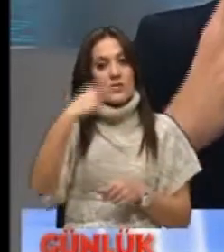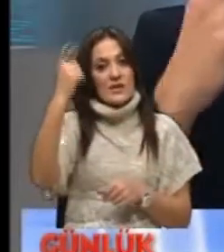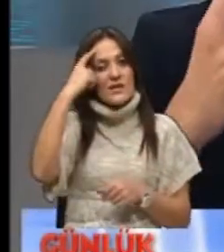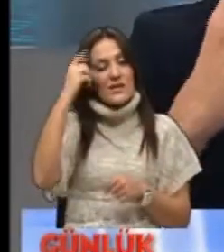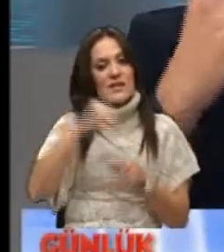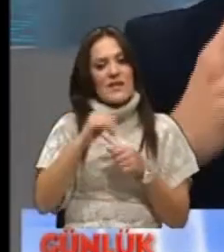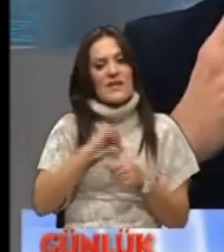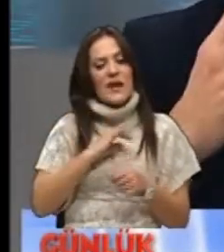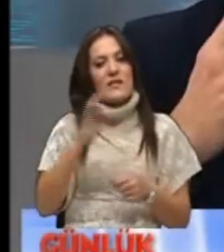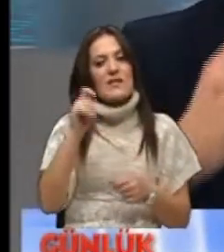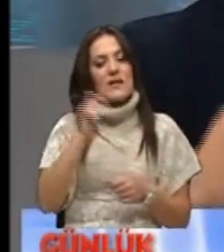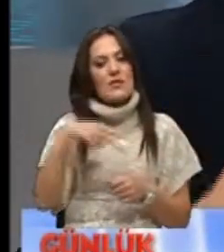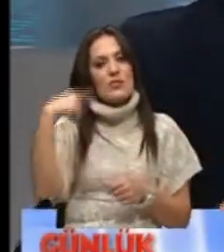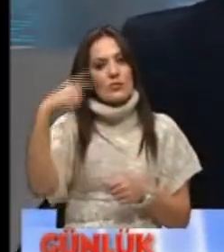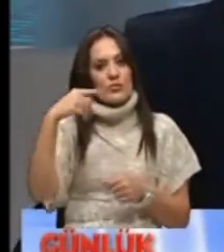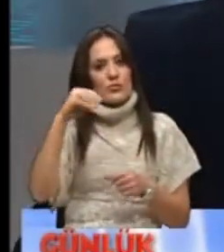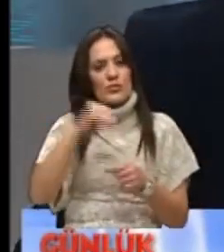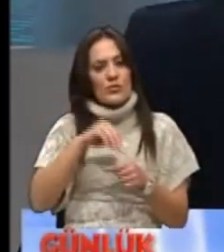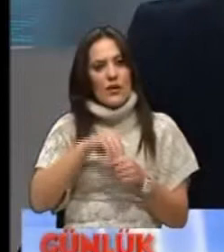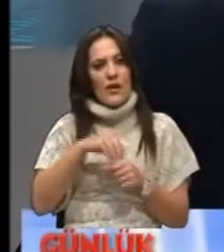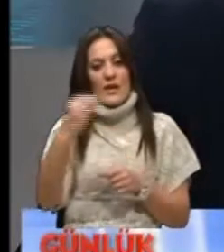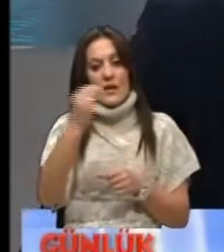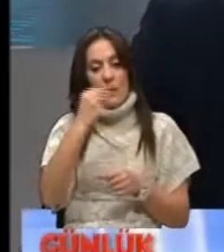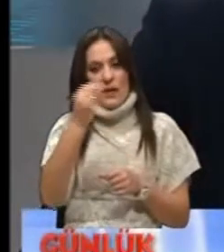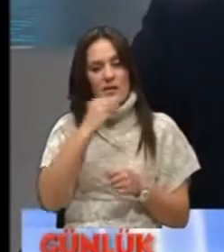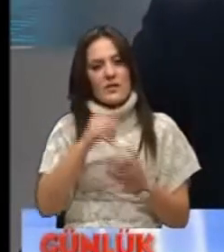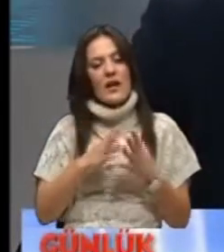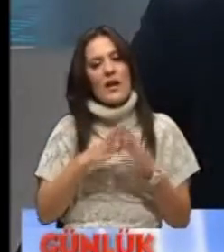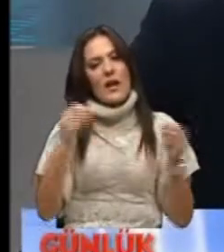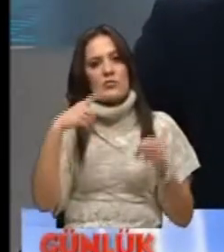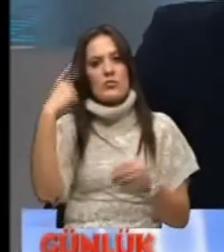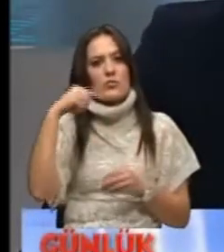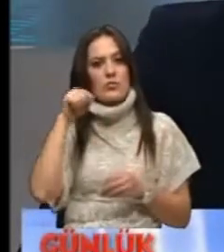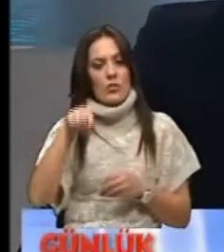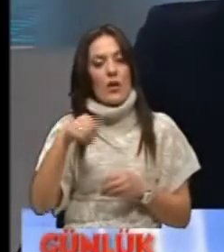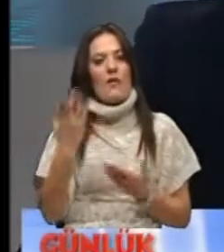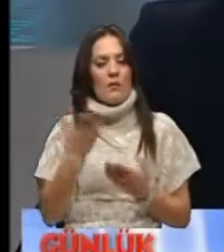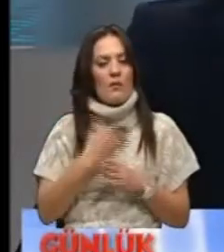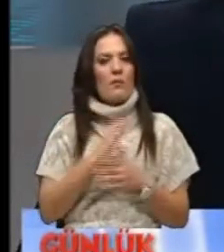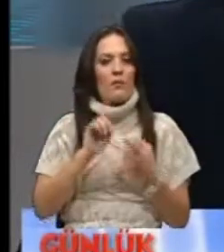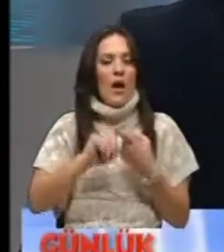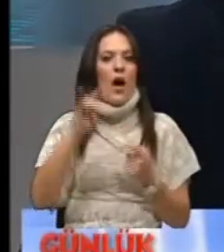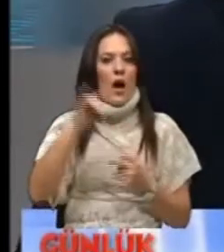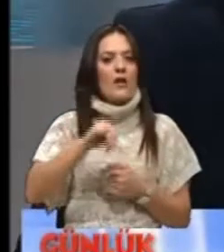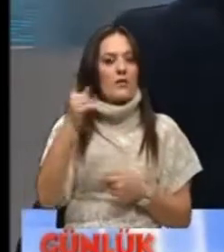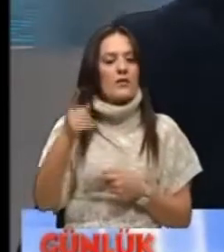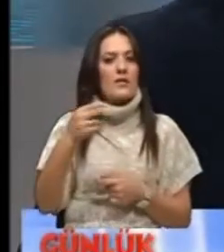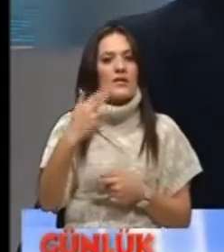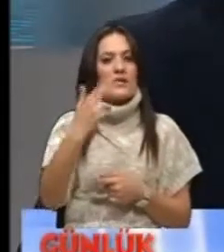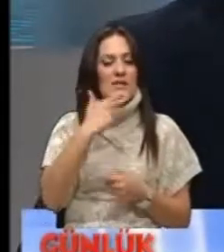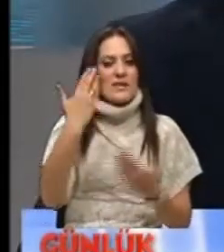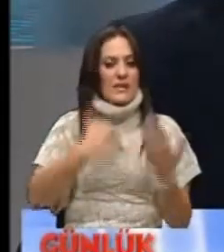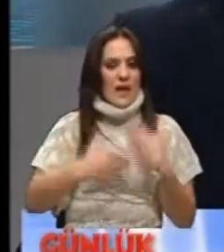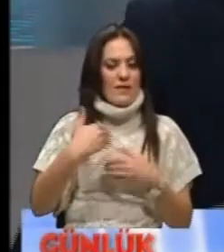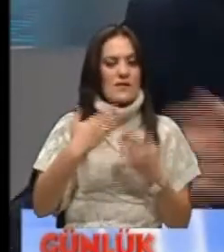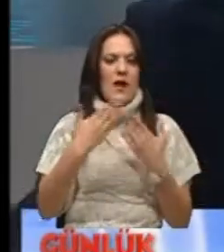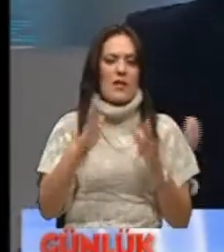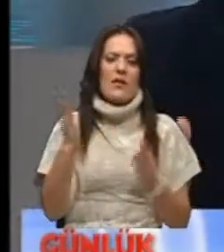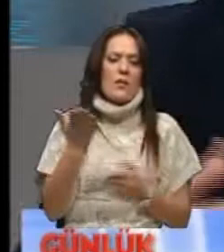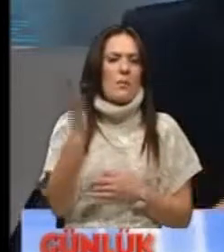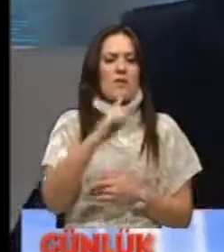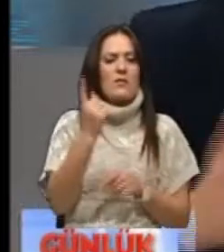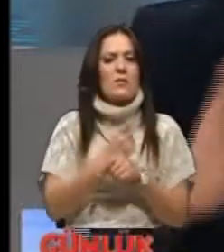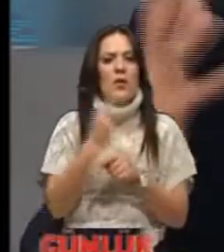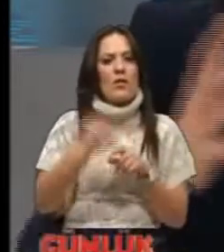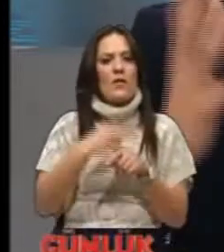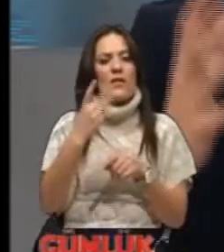zihnindeki rahatsız edici düşünceyi yemek yiyerek dağıtabileceğini düşünüyor. Ve de haklı. Kız sevgilisinden ayrılıyor ya da başka